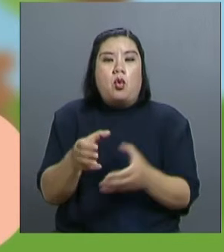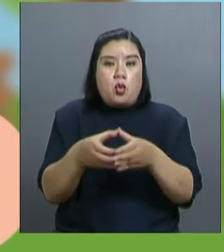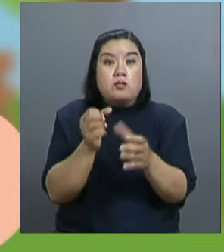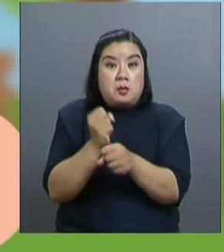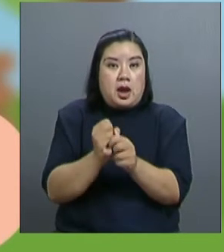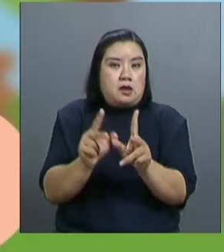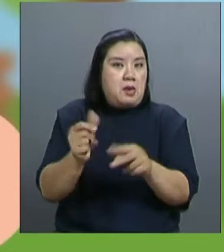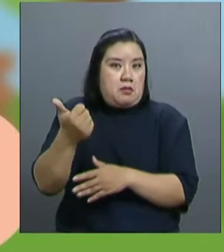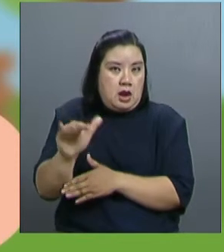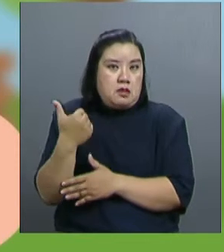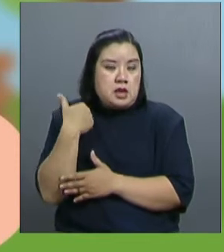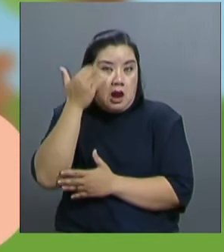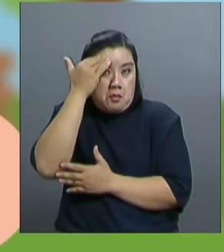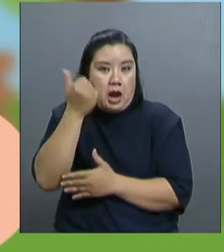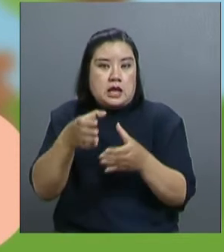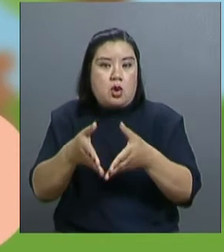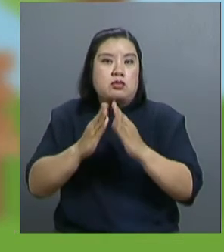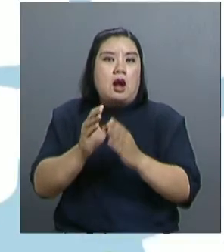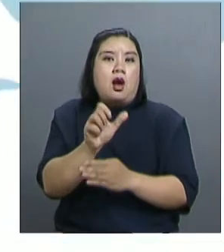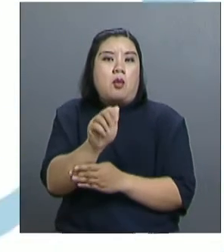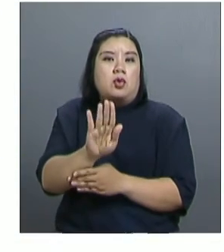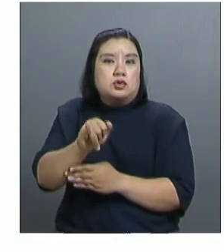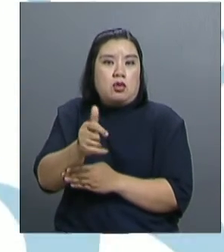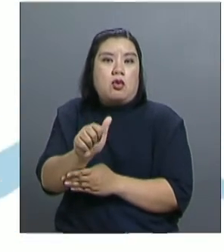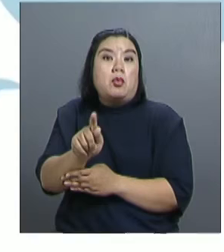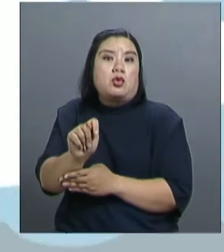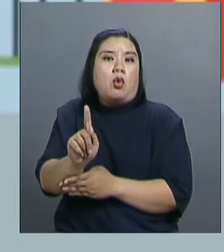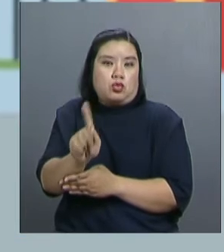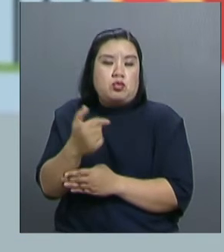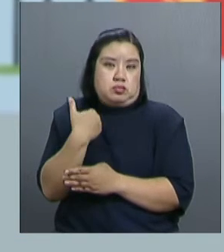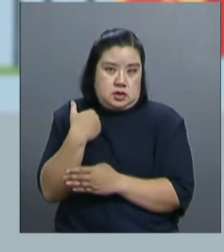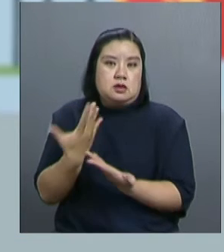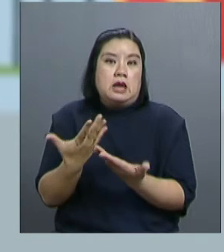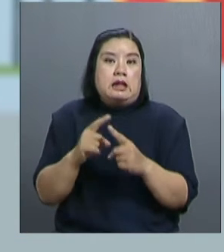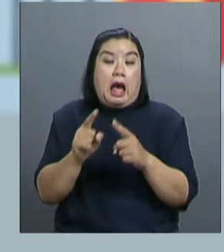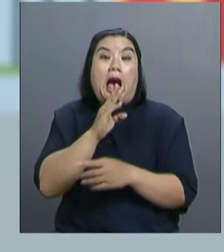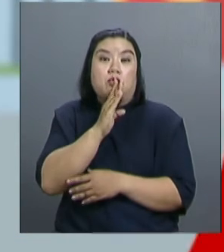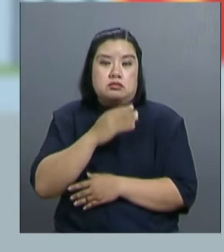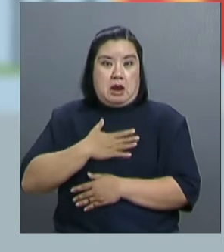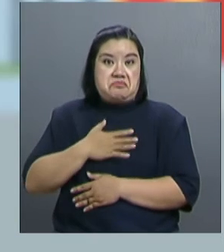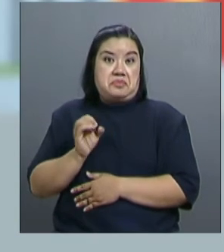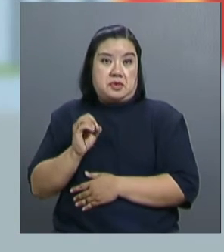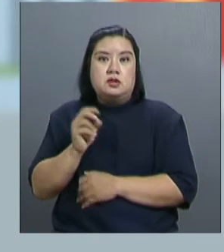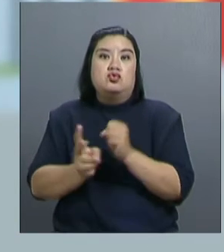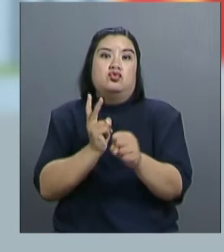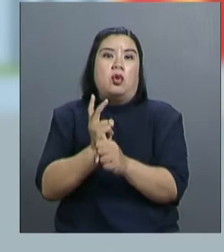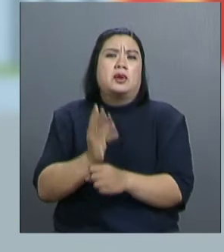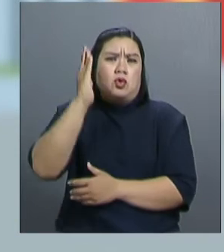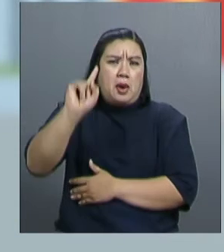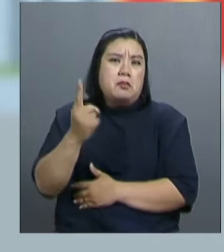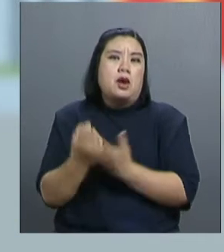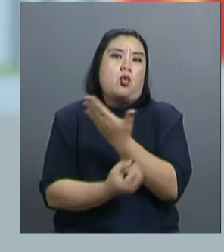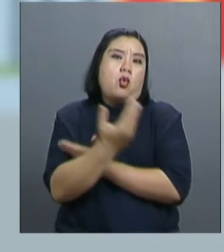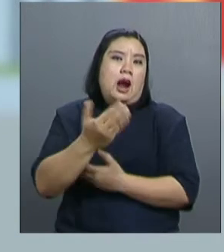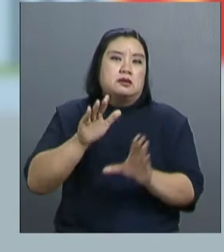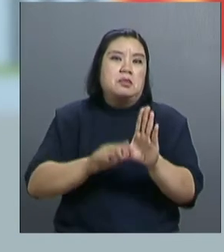ฎหมายว่าด้วยการจัดตั้งองค์กรปกครองส่วนท้องถิ่นและหากท่านโดนจำกัดสิทธิ์ไปแล้วอีก2ปีถึงจะได้กลับมามีสิทธิ์อีกครั้งหล